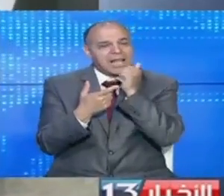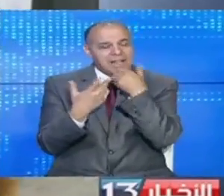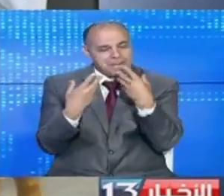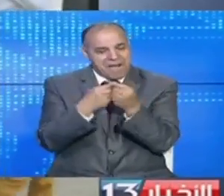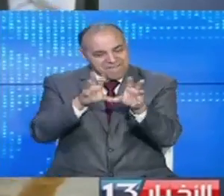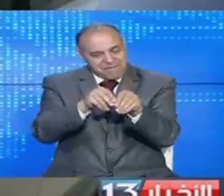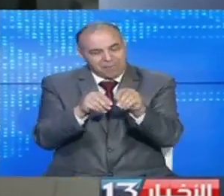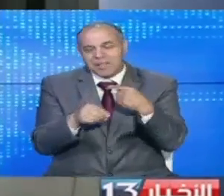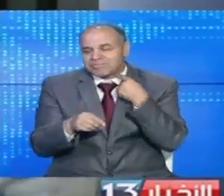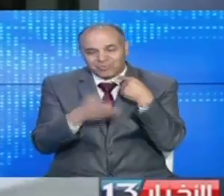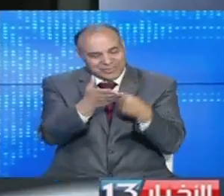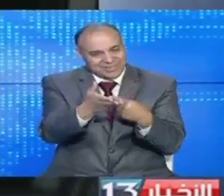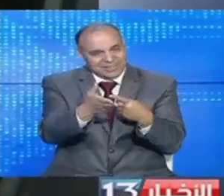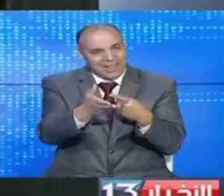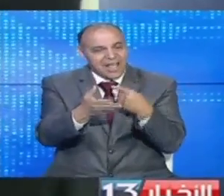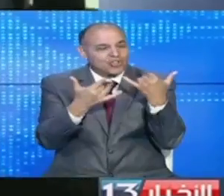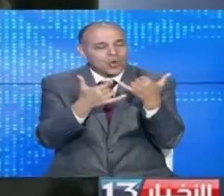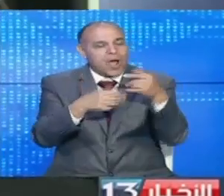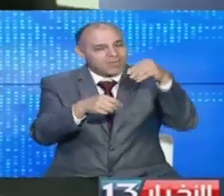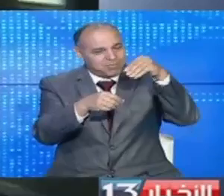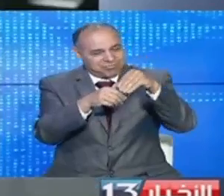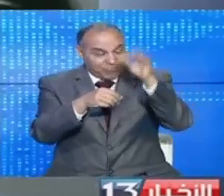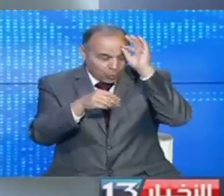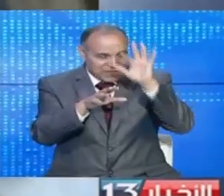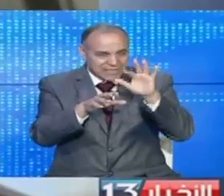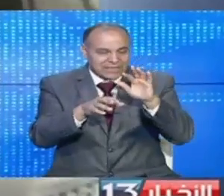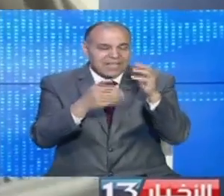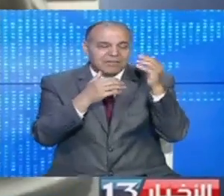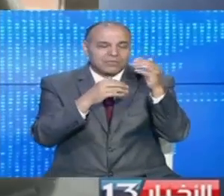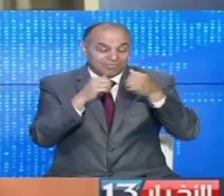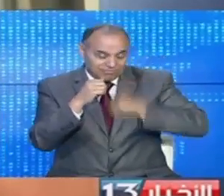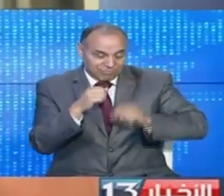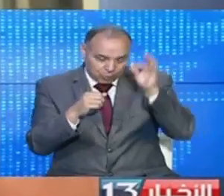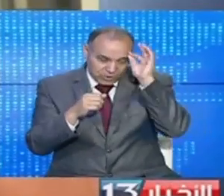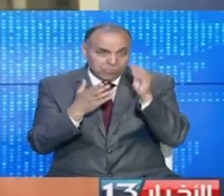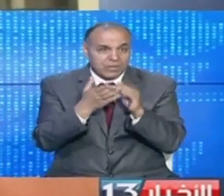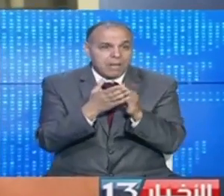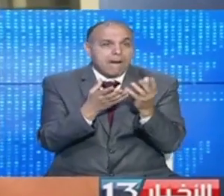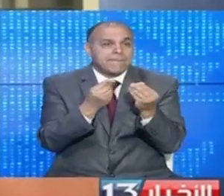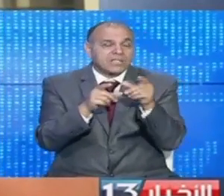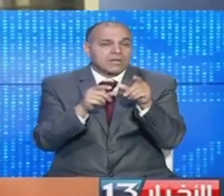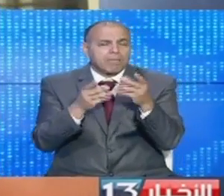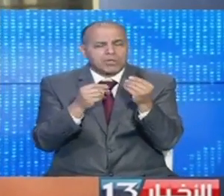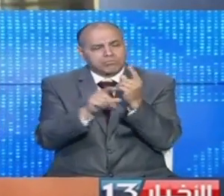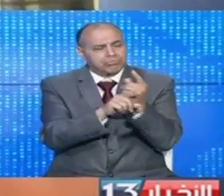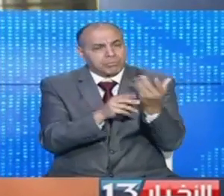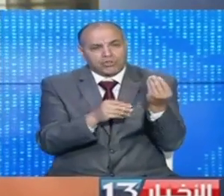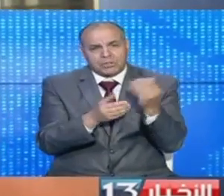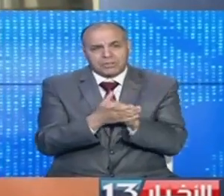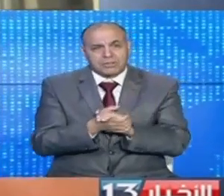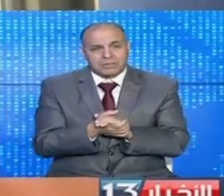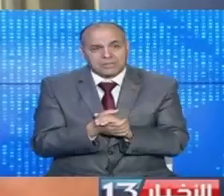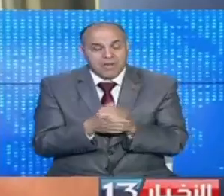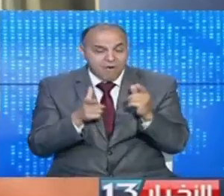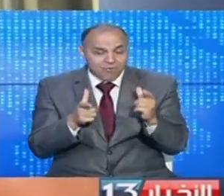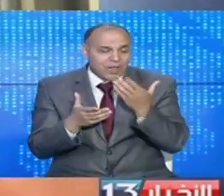بين الأهل ومعايشة أجوائه في الوطن ومسقط الرأس. الواحد عنده برشا على عيد شهر